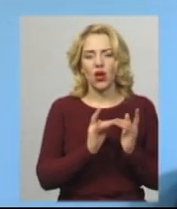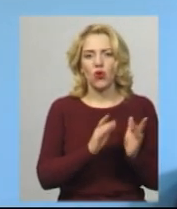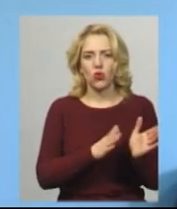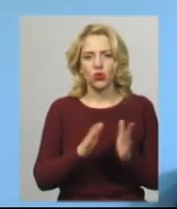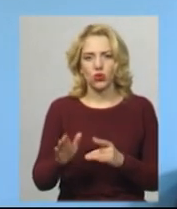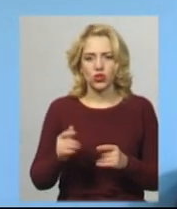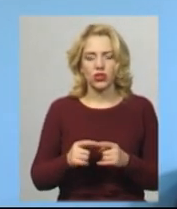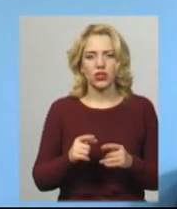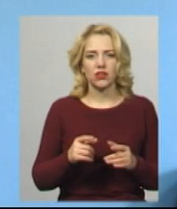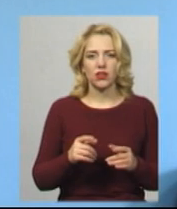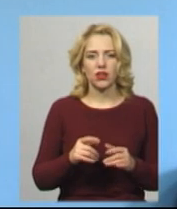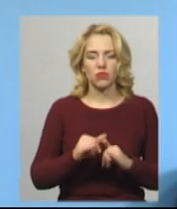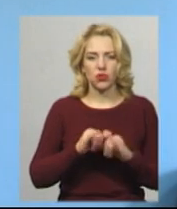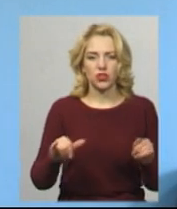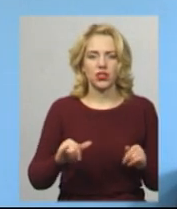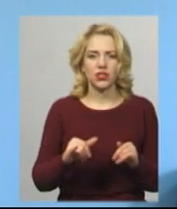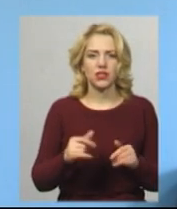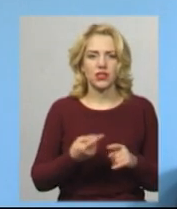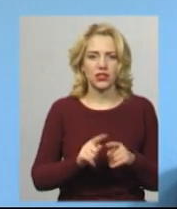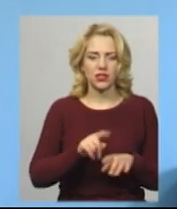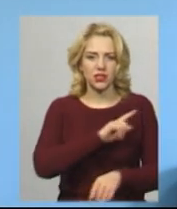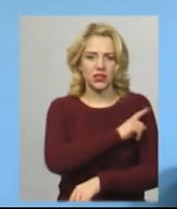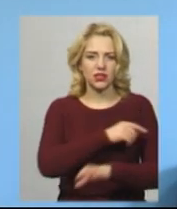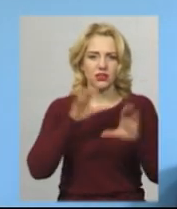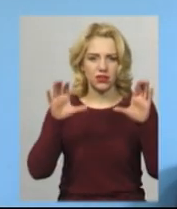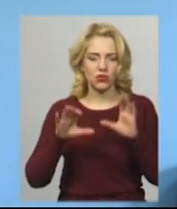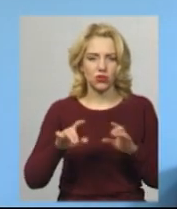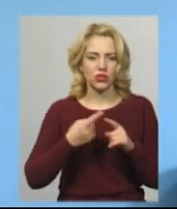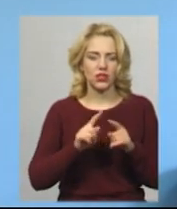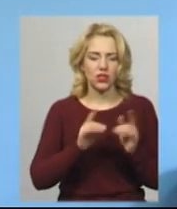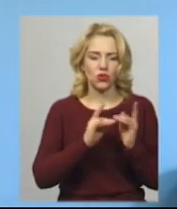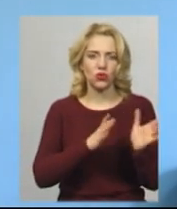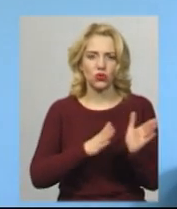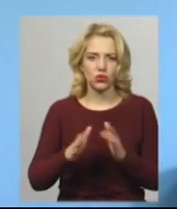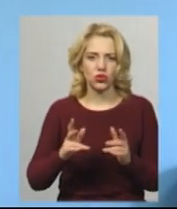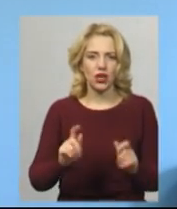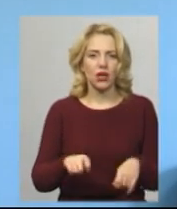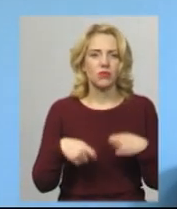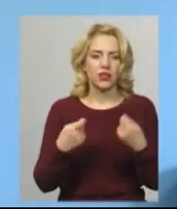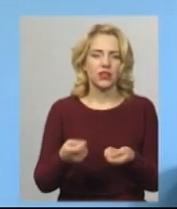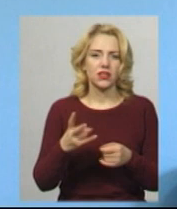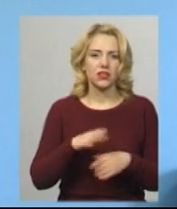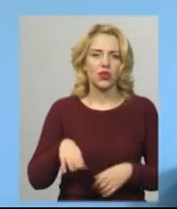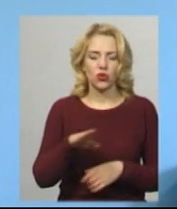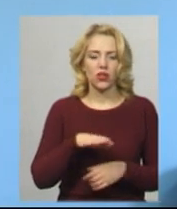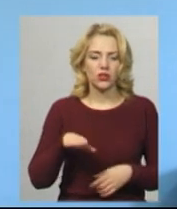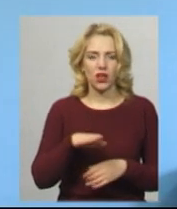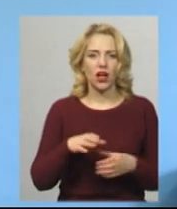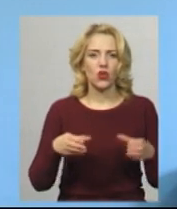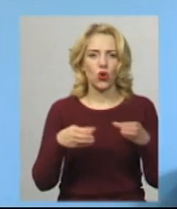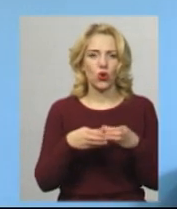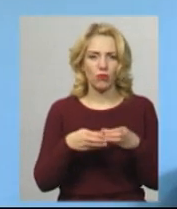закону поширюється, тому в даному випадку цей гуртожиток підлягає передачі до територіальної громади, тобто до територіальної громади